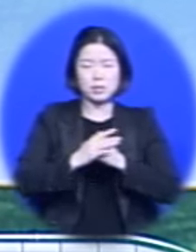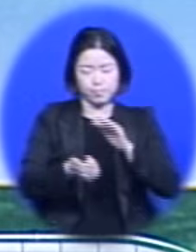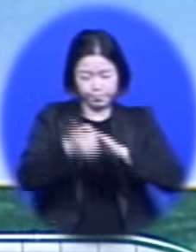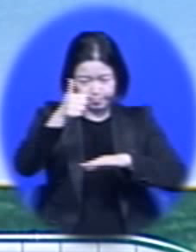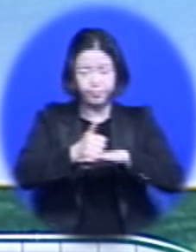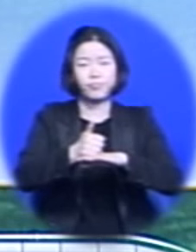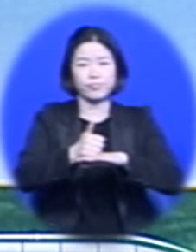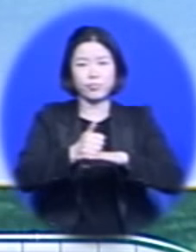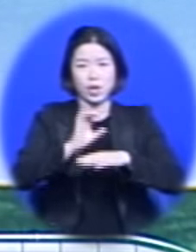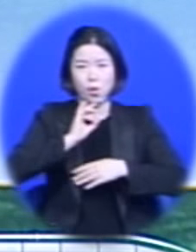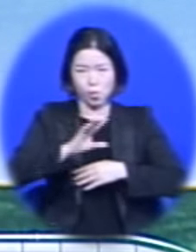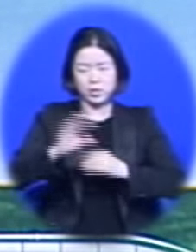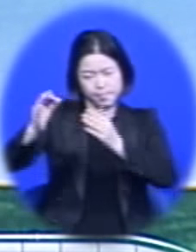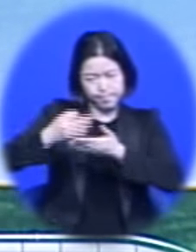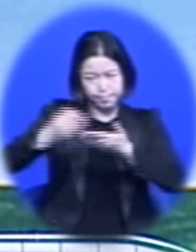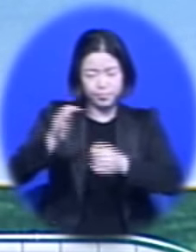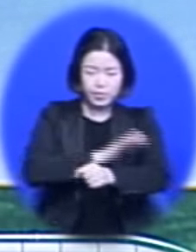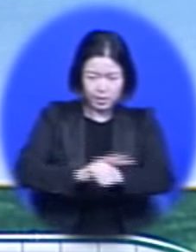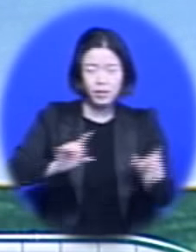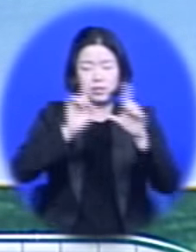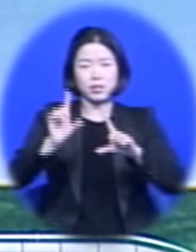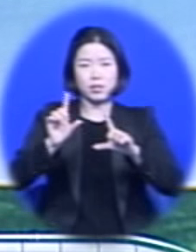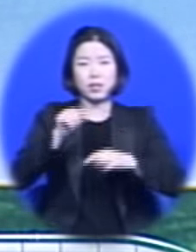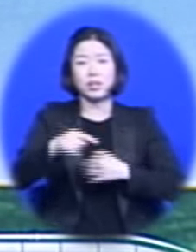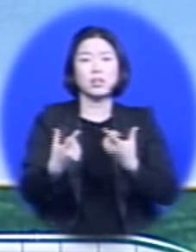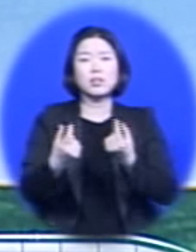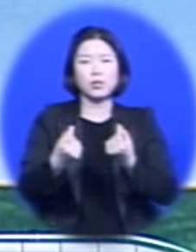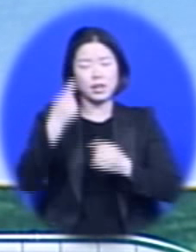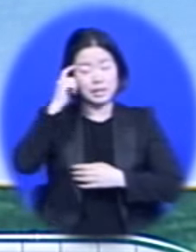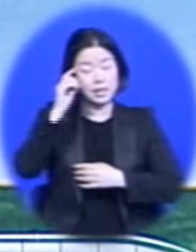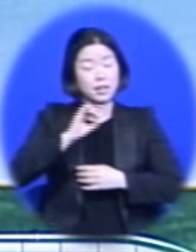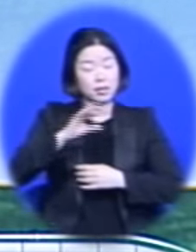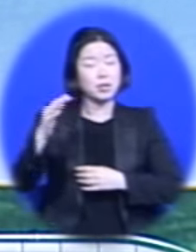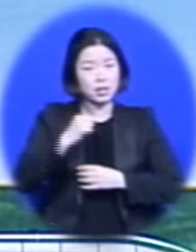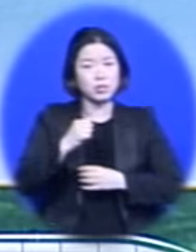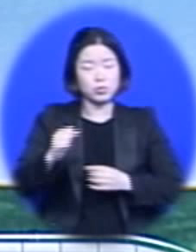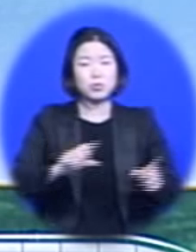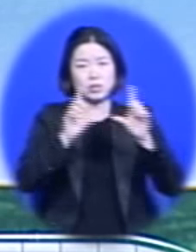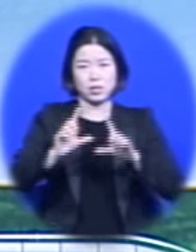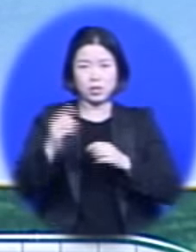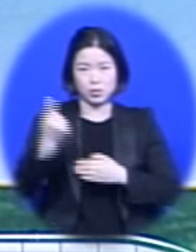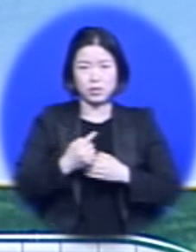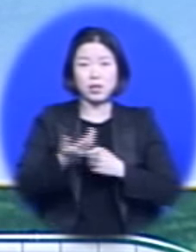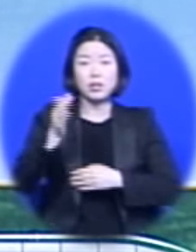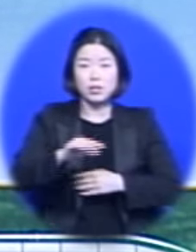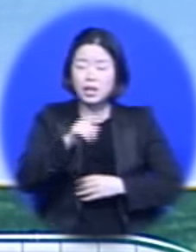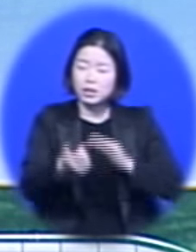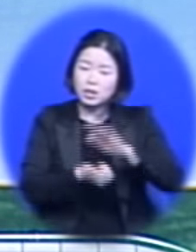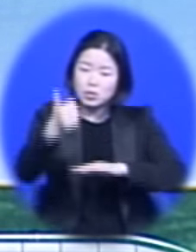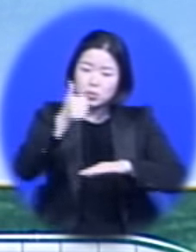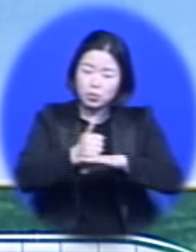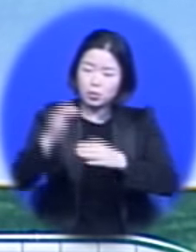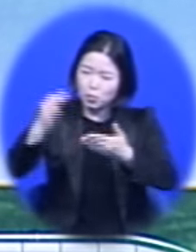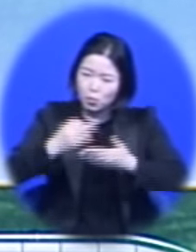성공해야지, 오직 돈 벌어서 잘 살아야지, 그렇게 살았습니다. 그런데 그렇게 성공하고